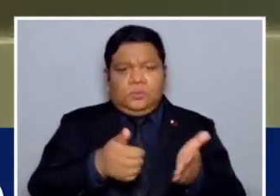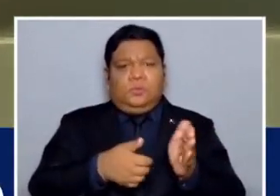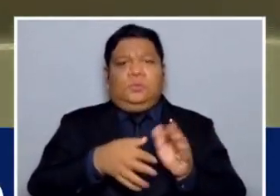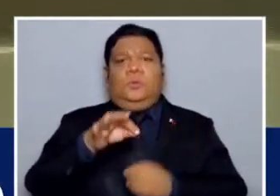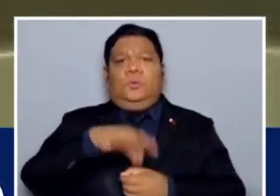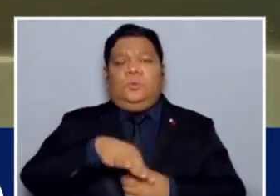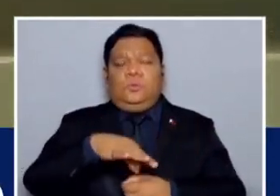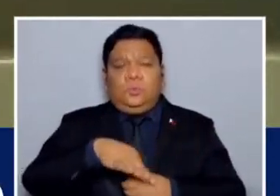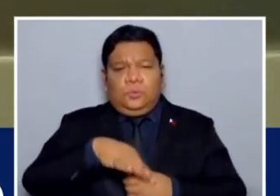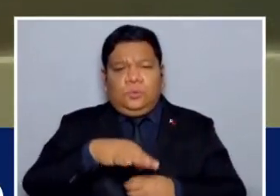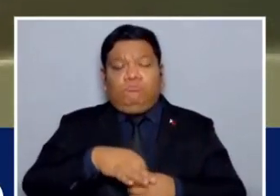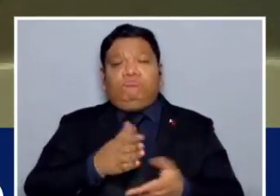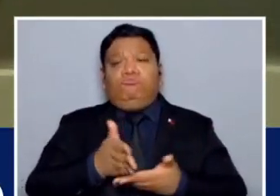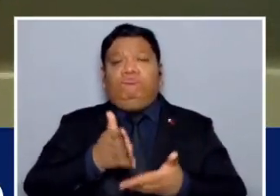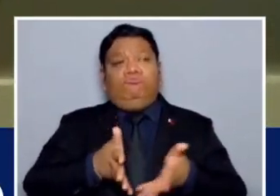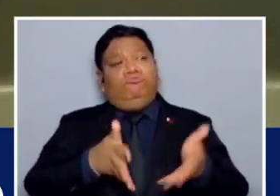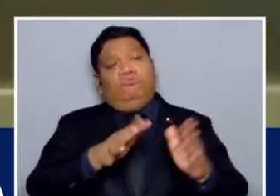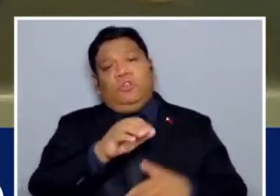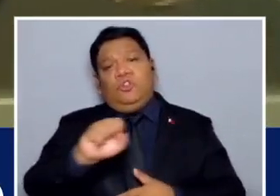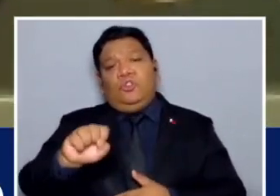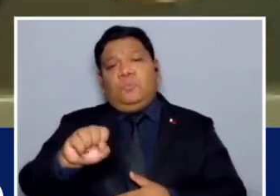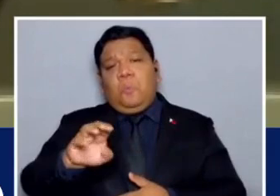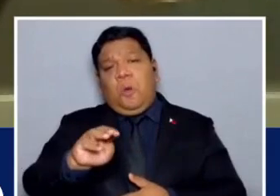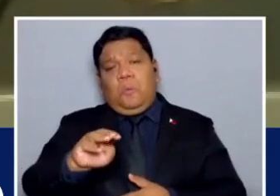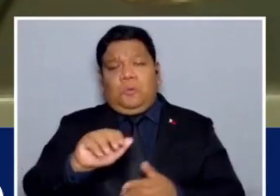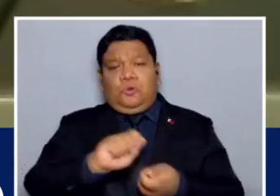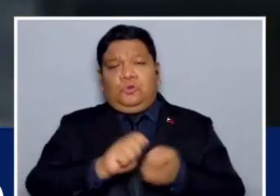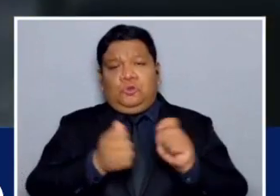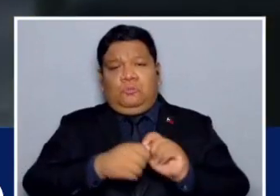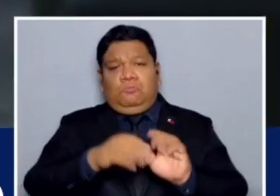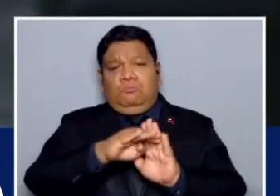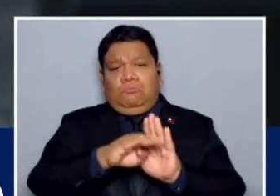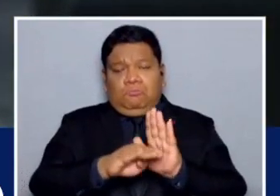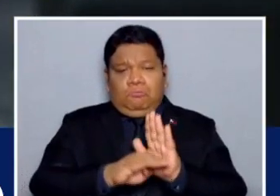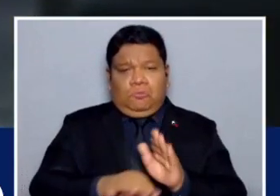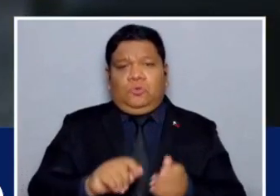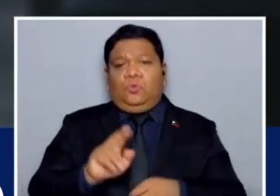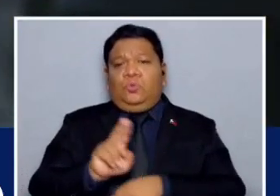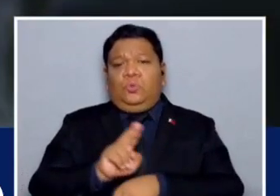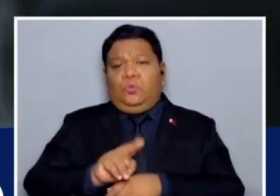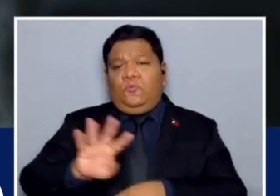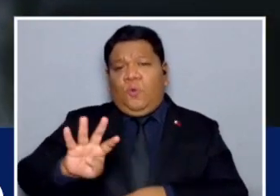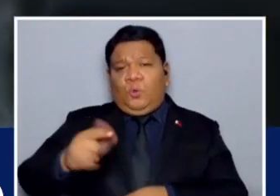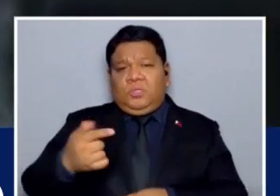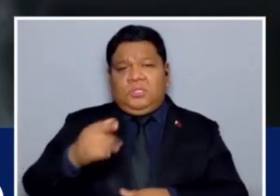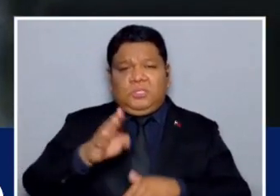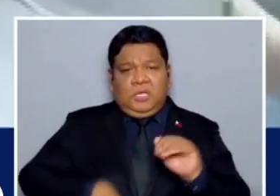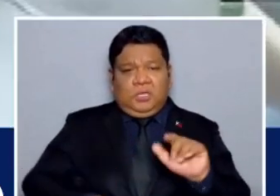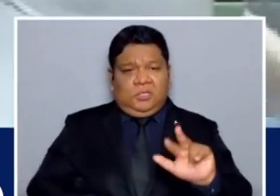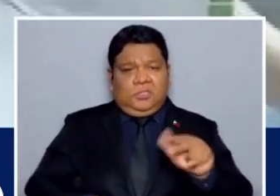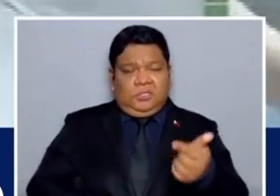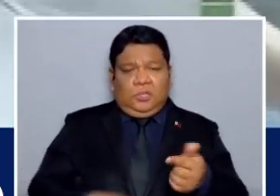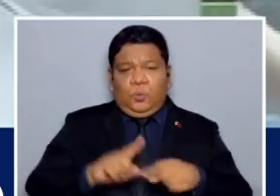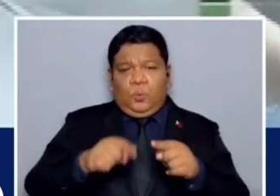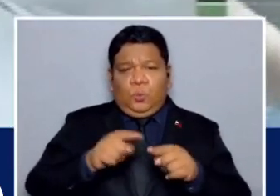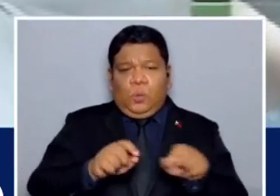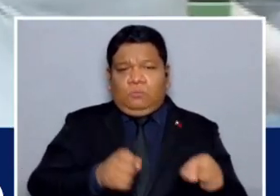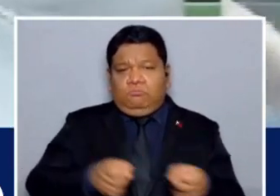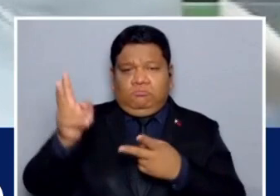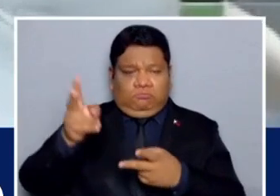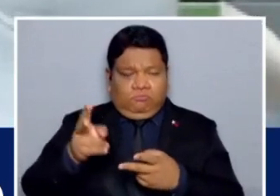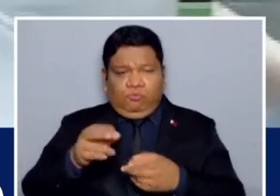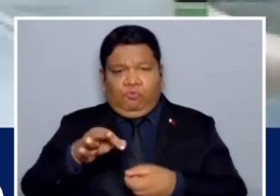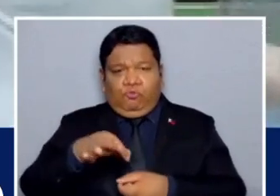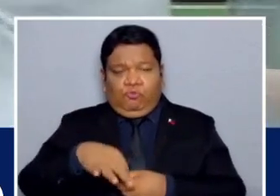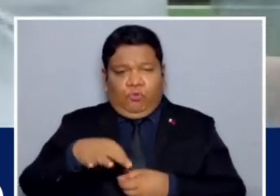ng Smartmatic na magpalit ng protocol at gumamit ng 4G sa halip na 3G sa pag-transmit ng boto mula sa mga